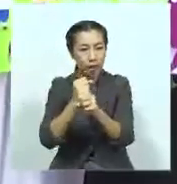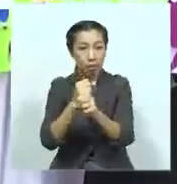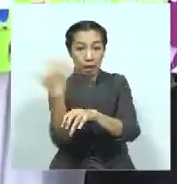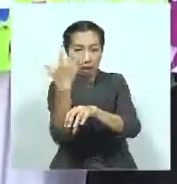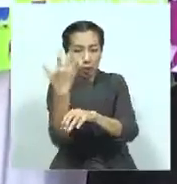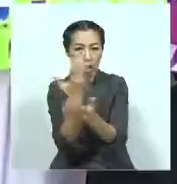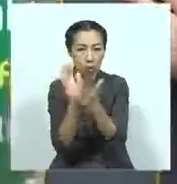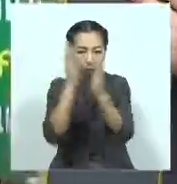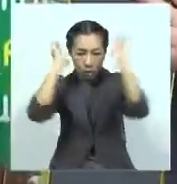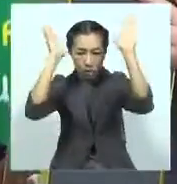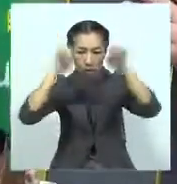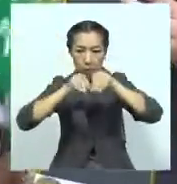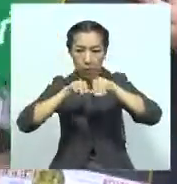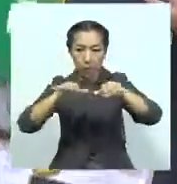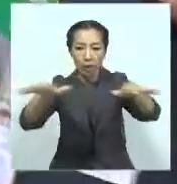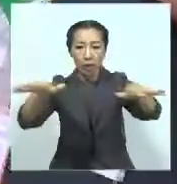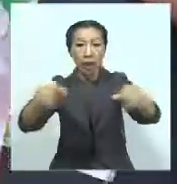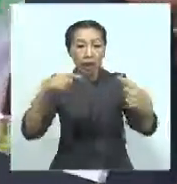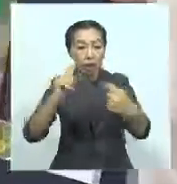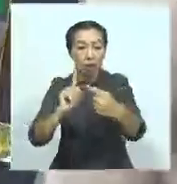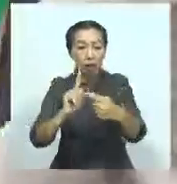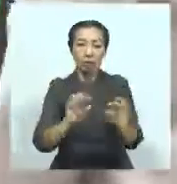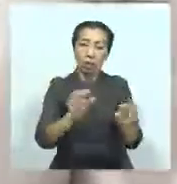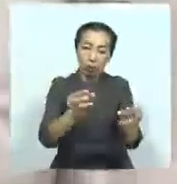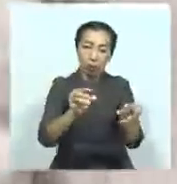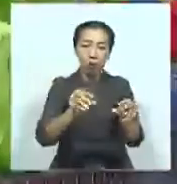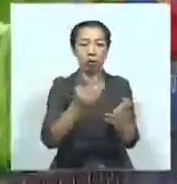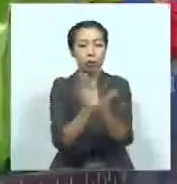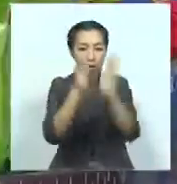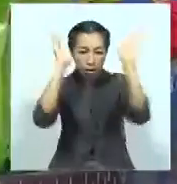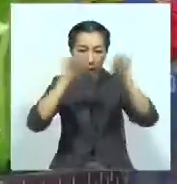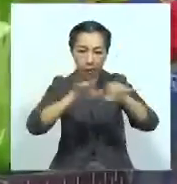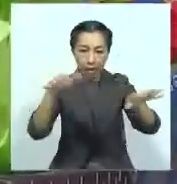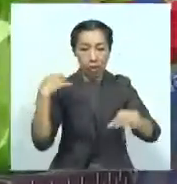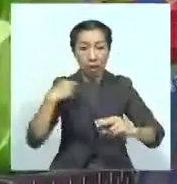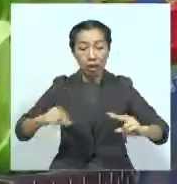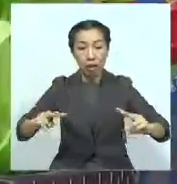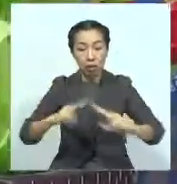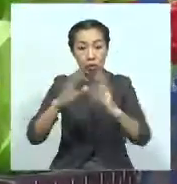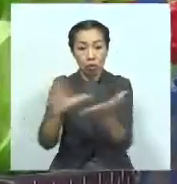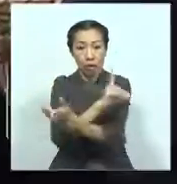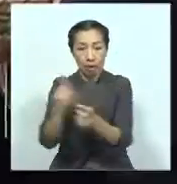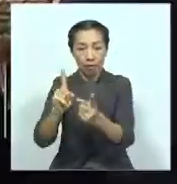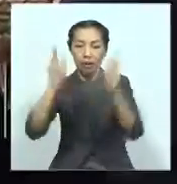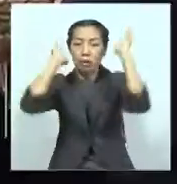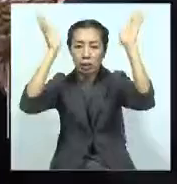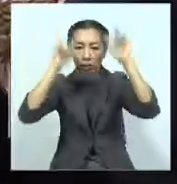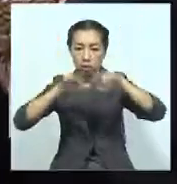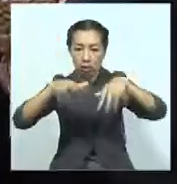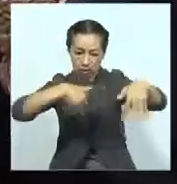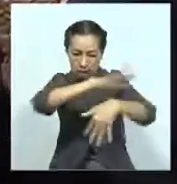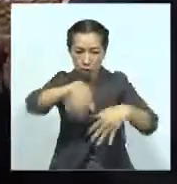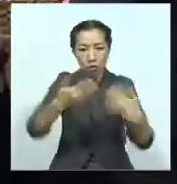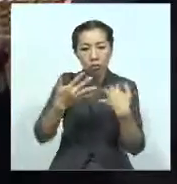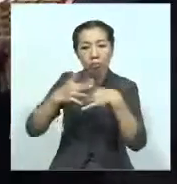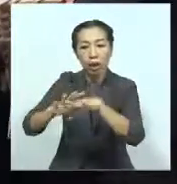ทัศน์เพื่อเผยแผ่ประชาสัมพันธ์ทางสื่อต่างๆด้านกระทรวงวัฒนธรรมได้รณรงค์เชิญชวนร่วมงานสั